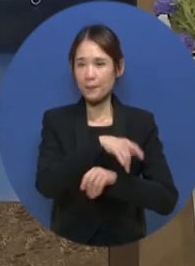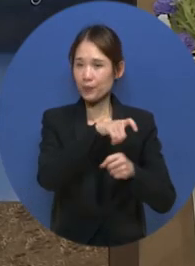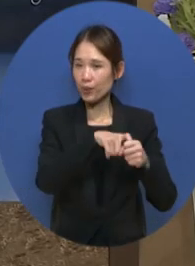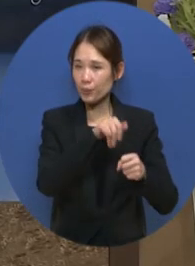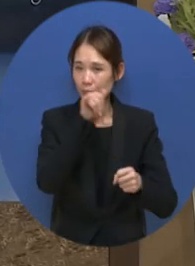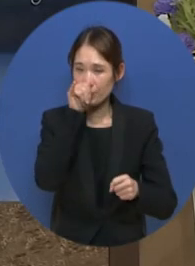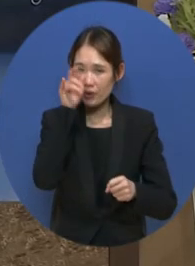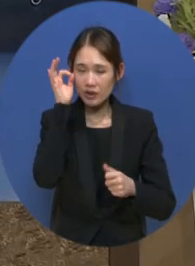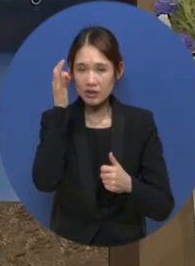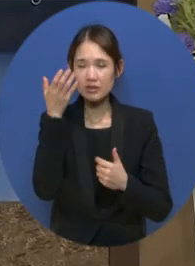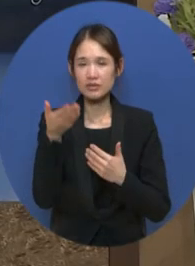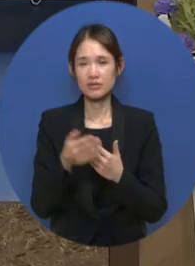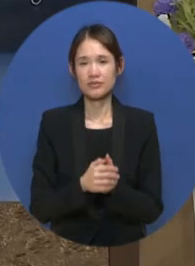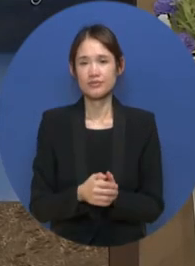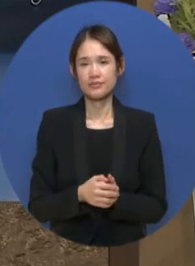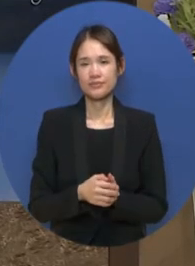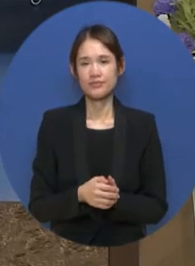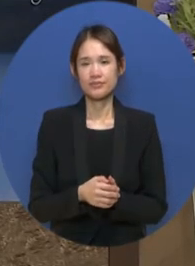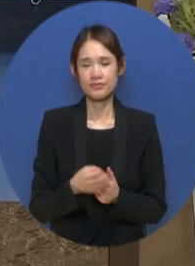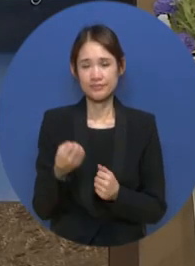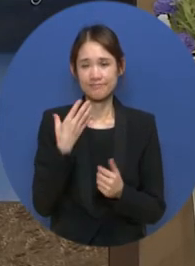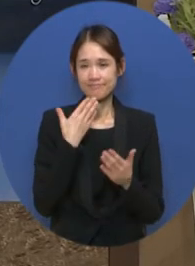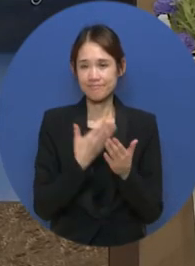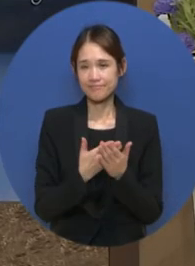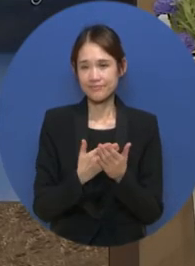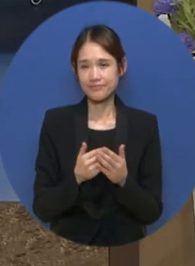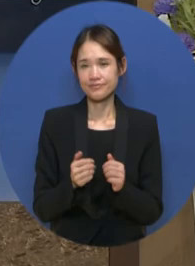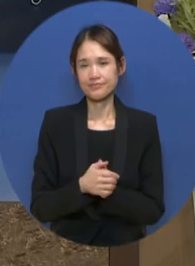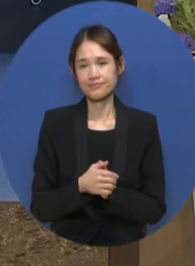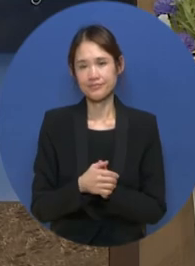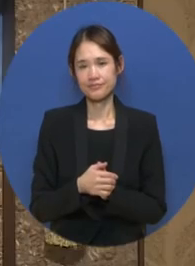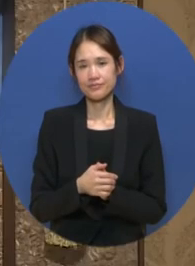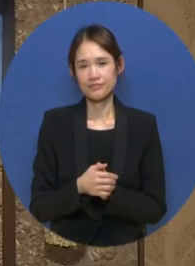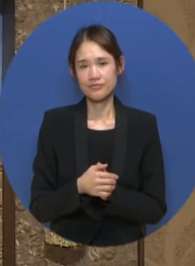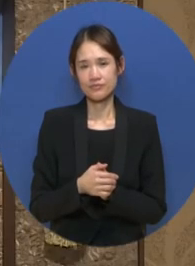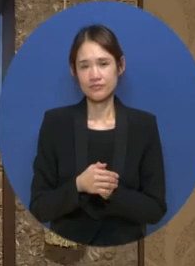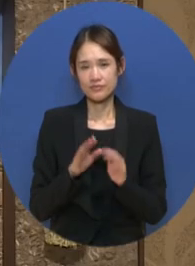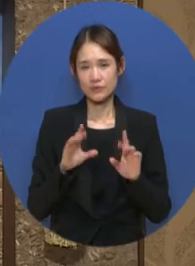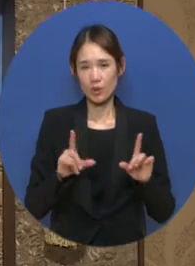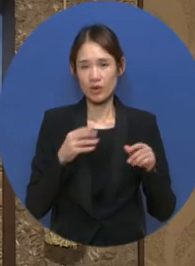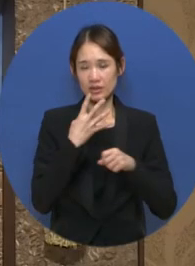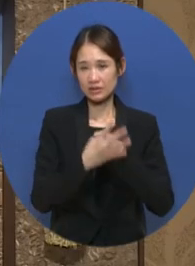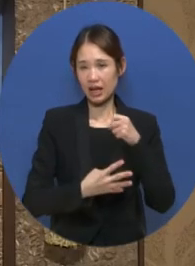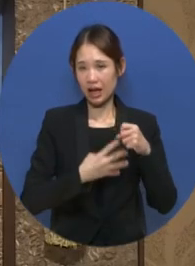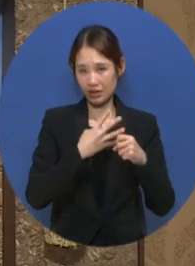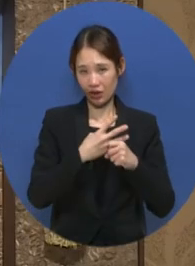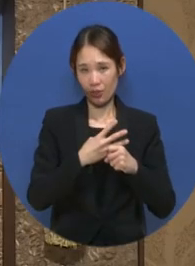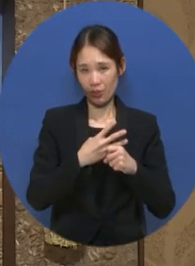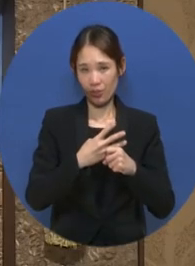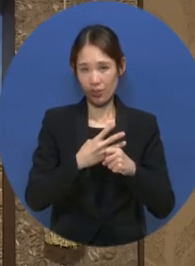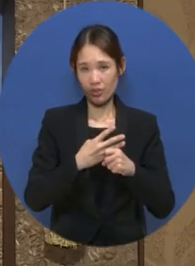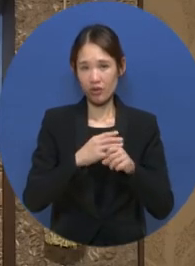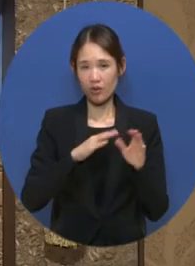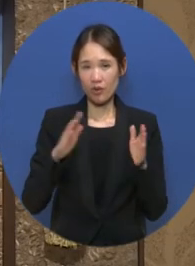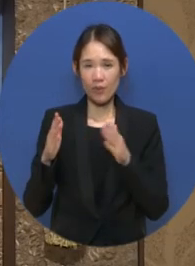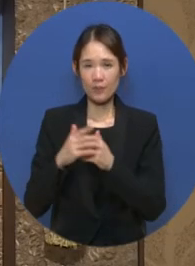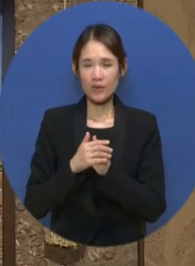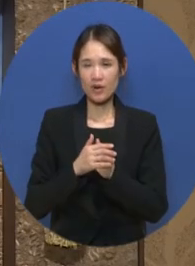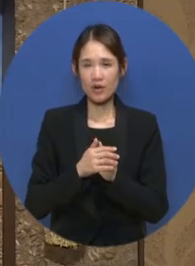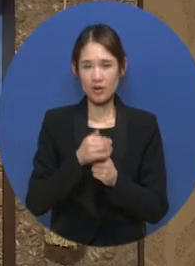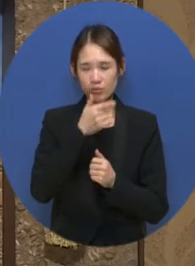던지 표가 있으시면 말씀 부탁드리겠습니다 어 저희가 이제 올리가 4년차 인데요 사실은 이제 많은 부분